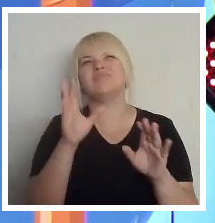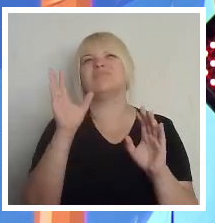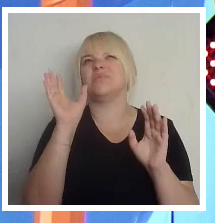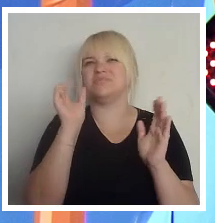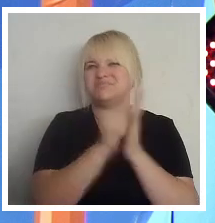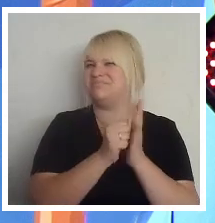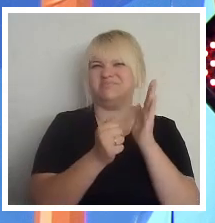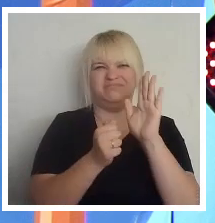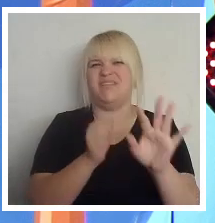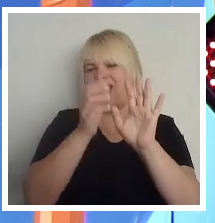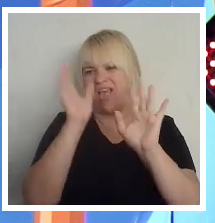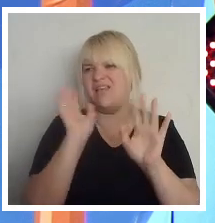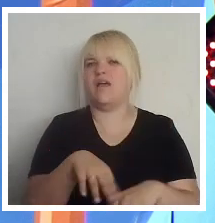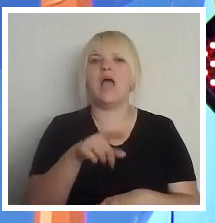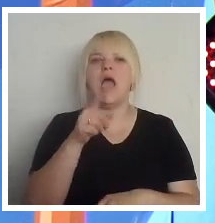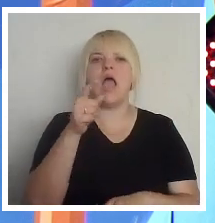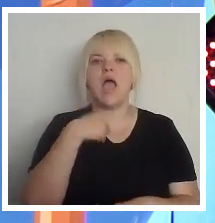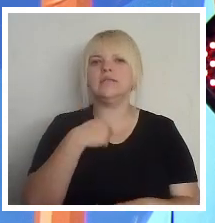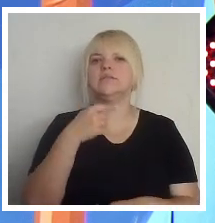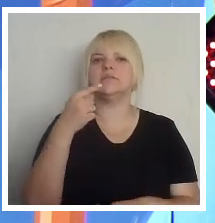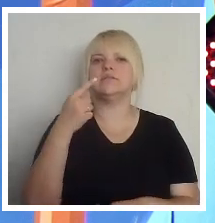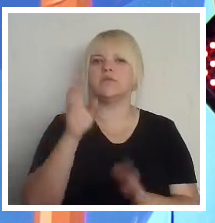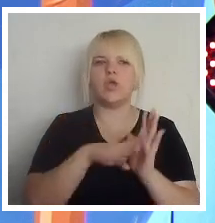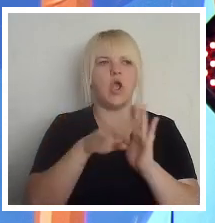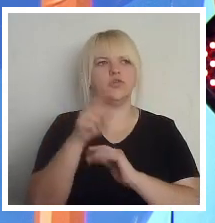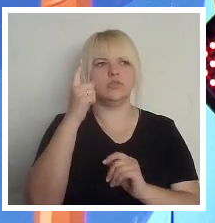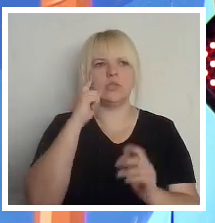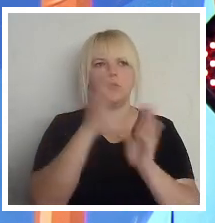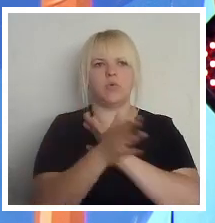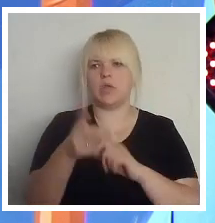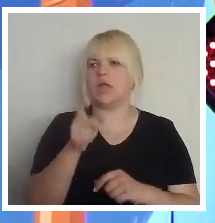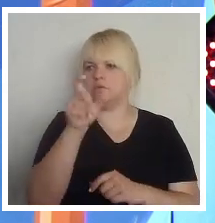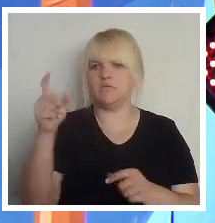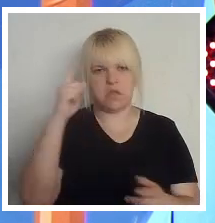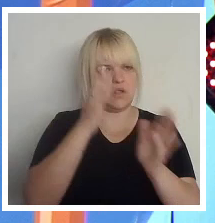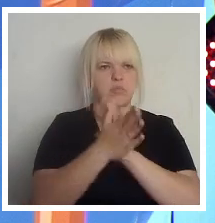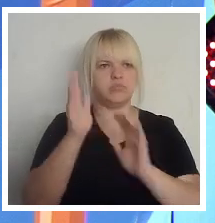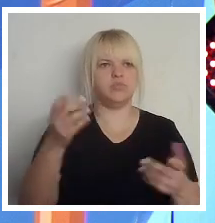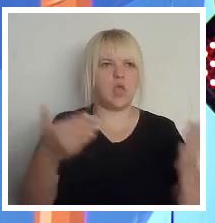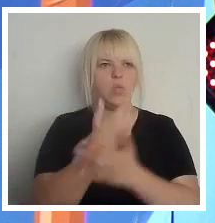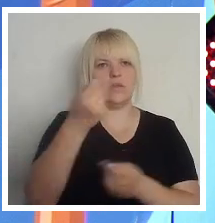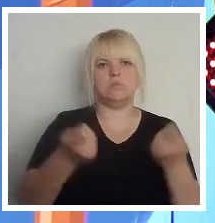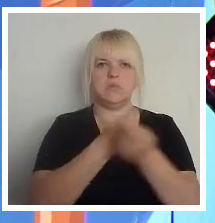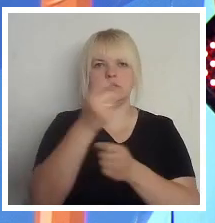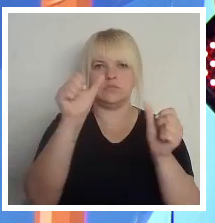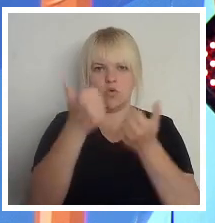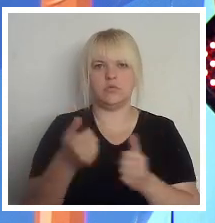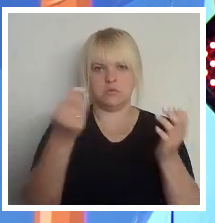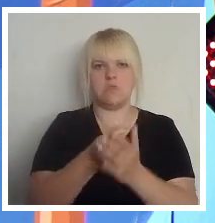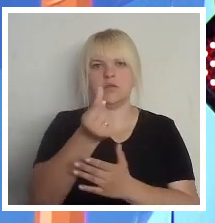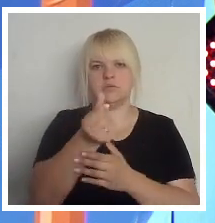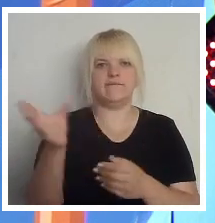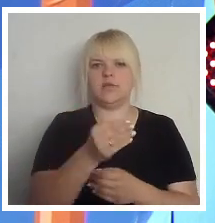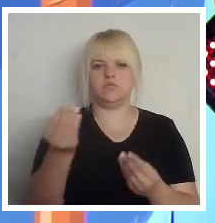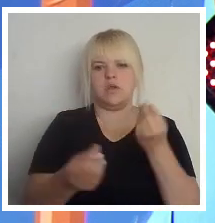es attālinos no tā, ka cilvēks sapratīs, ka šis ir tas jaunais biznesa modelis. Līdz ar to